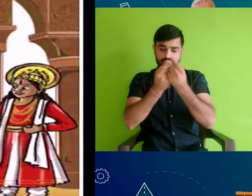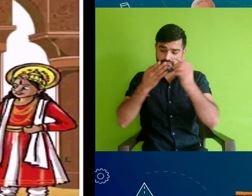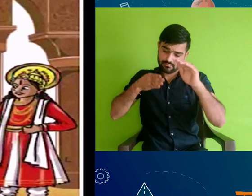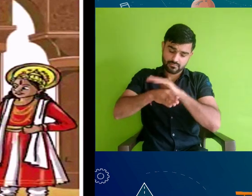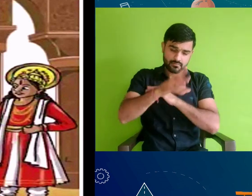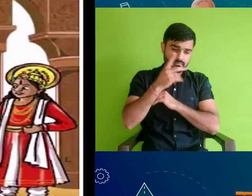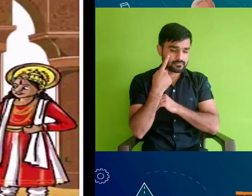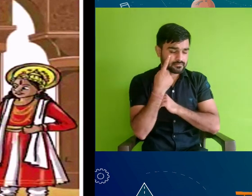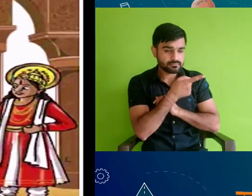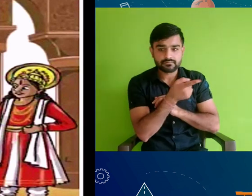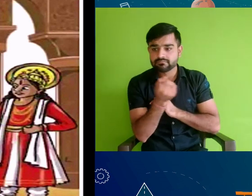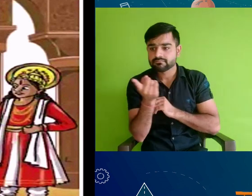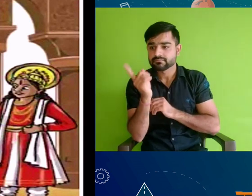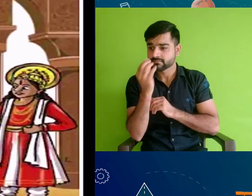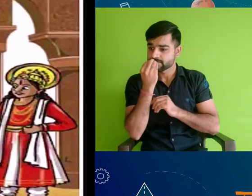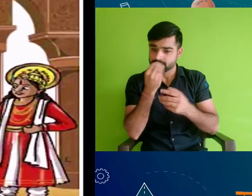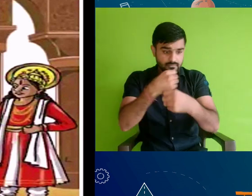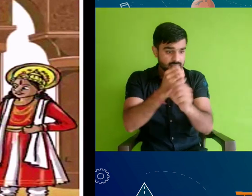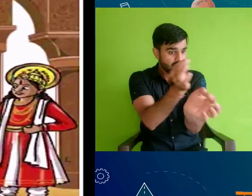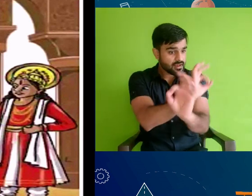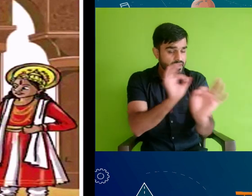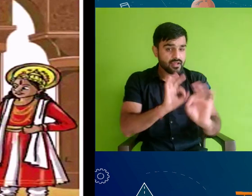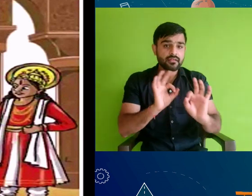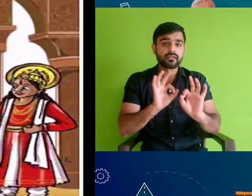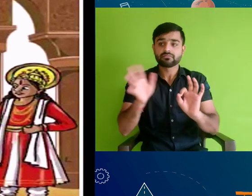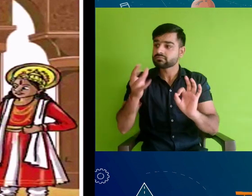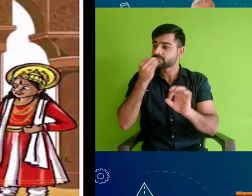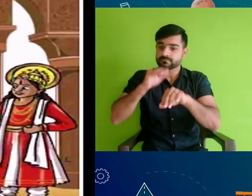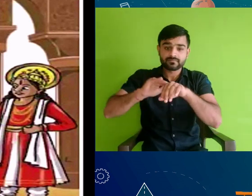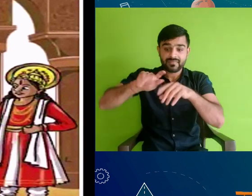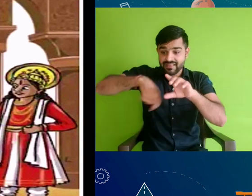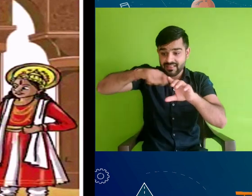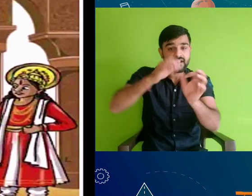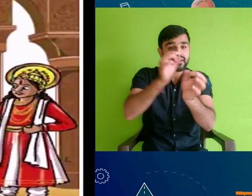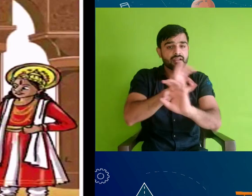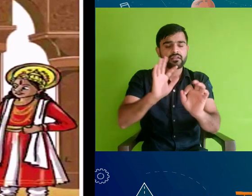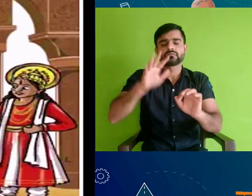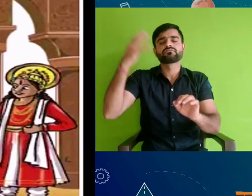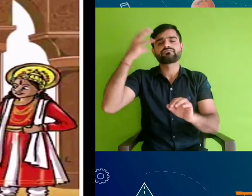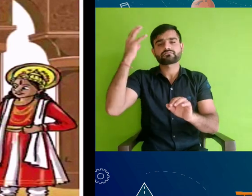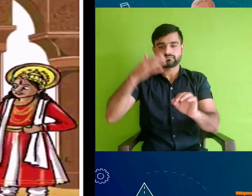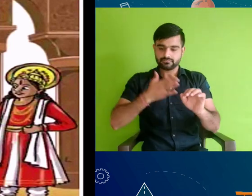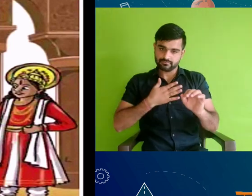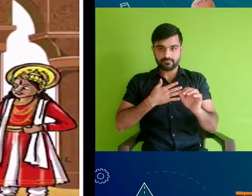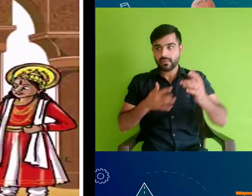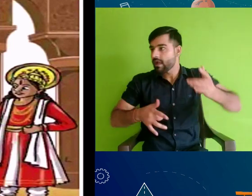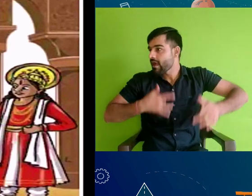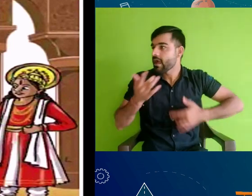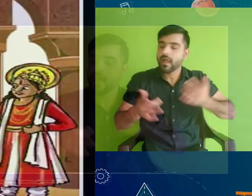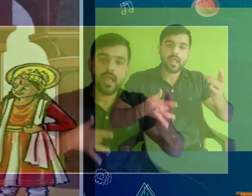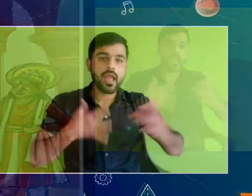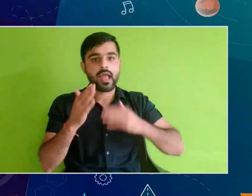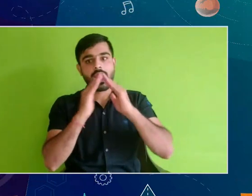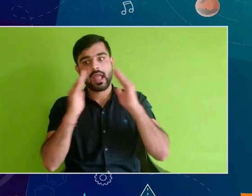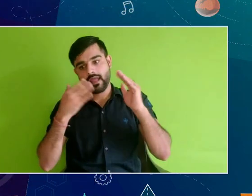डिशेस दैट हैड बीन प्रिपेयर्ड फॉर द फीस्ट। तो आफ्टरनून में जैसे हमें क्यूरियोसिटी होती है घर में कि आज मम्मा